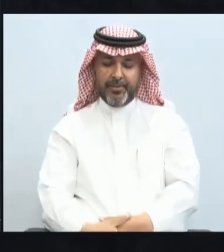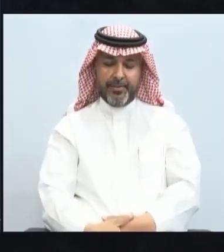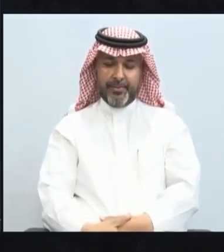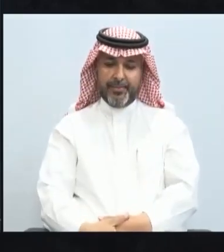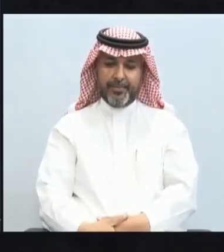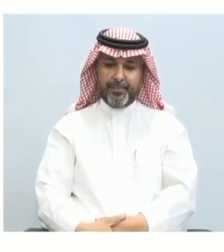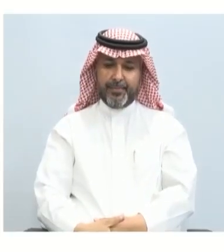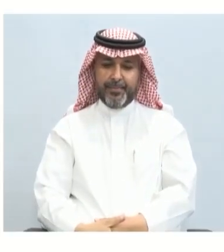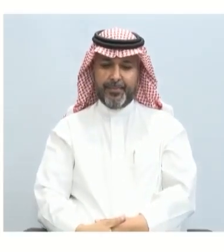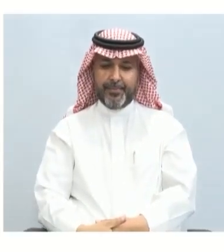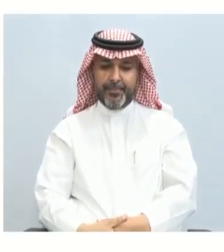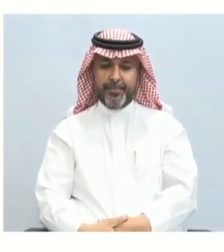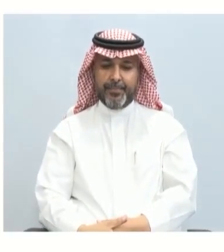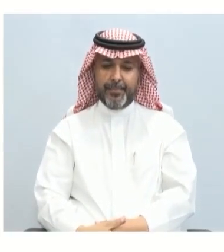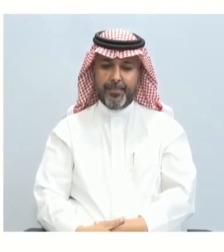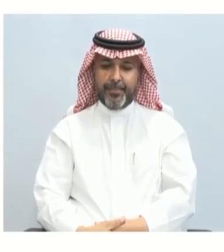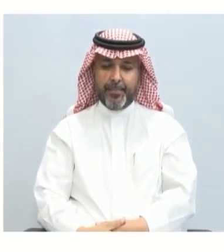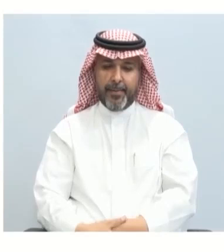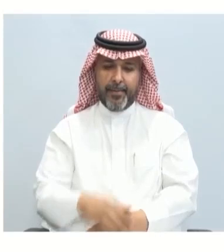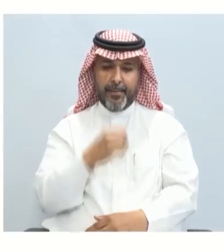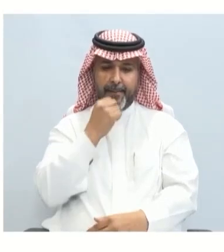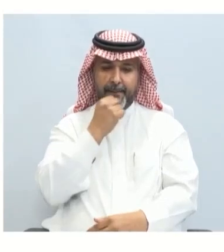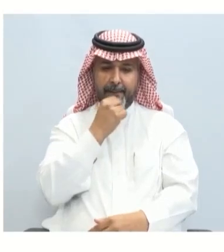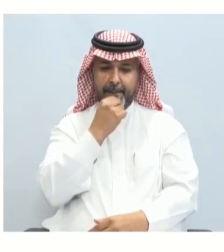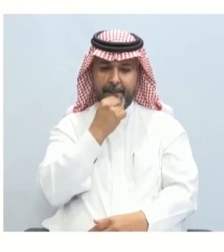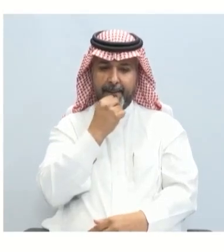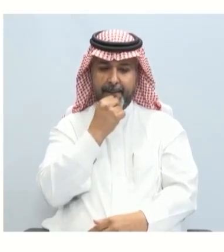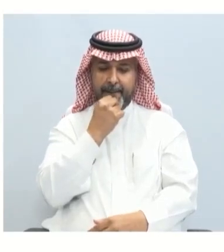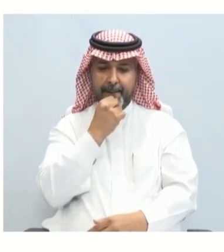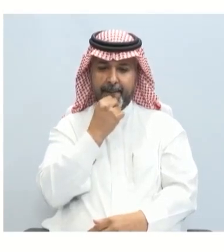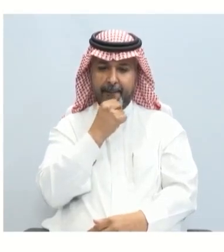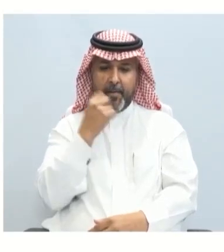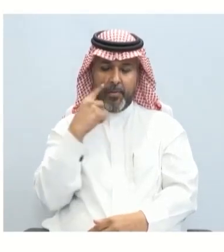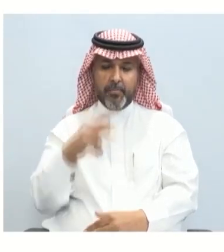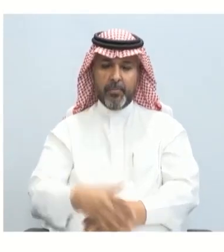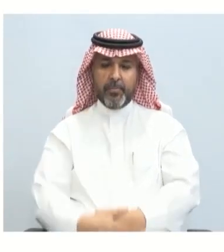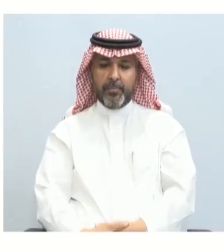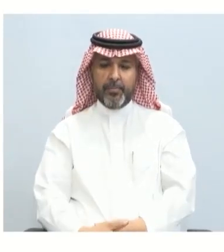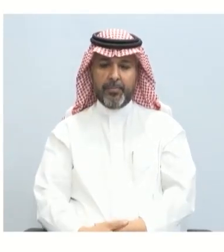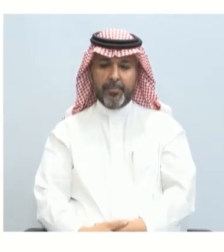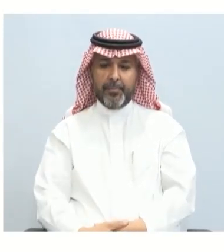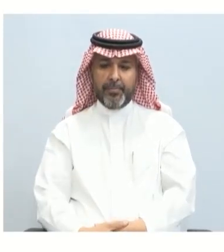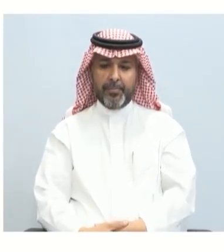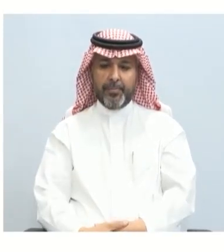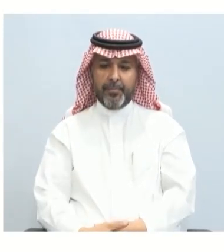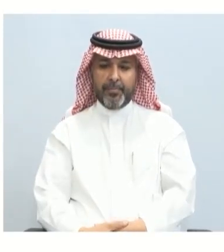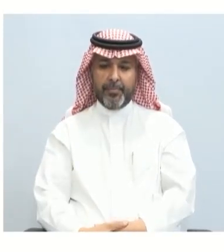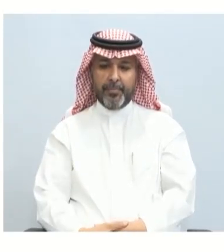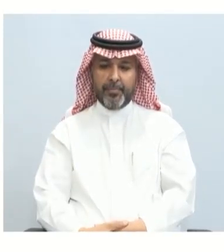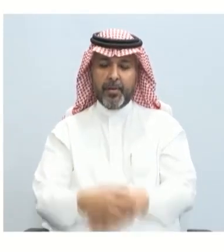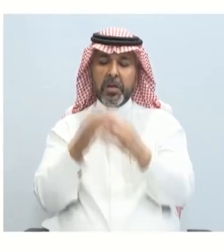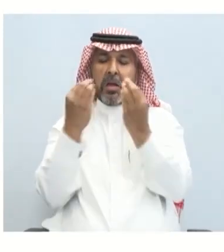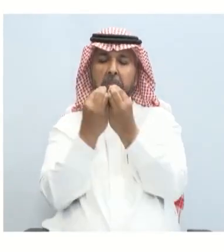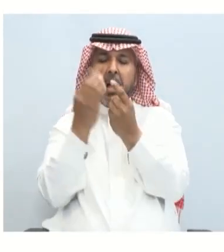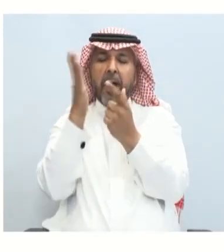بهذه الصوره لذلك دائما الساعه حتكون غير معرفه ولكن طول الدوره في التان طبعا لاحظ ان الثيتا ما في معها